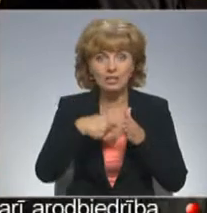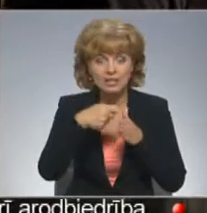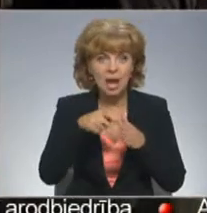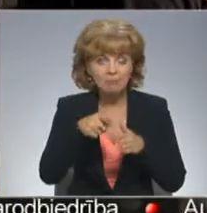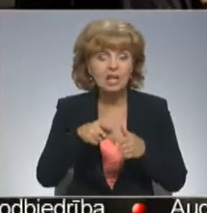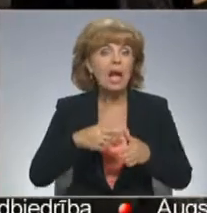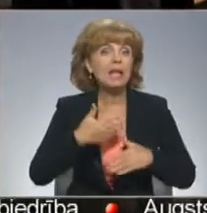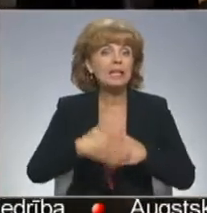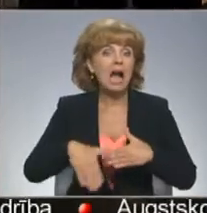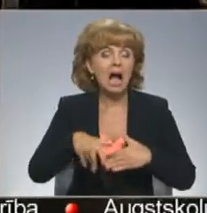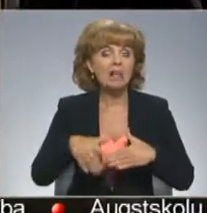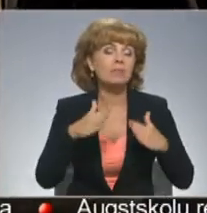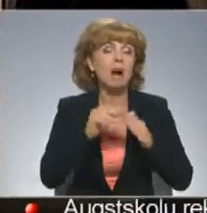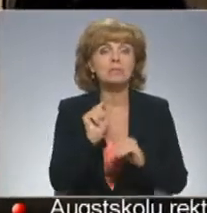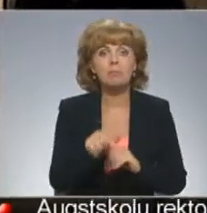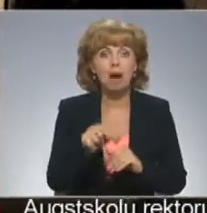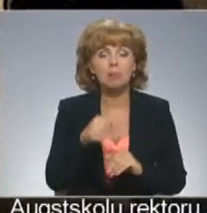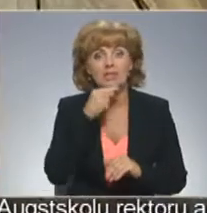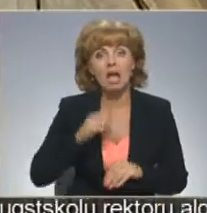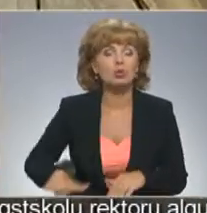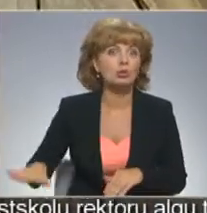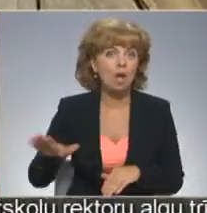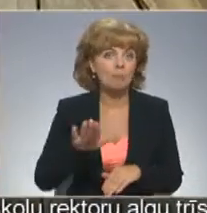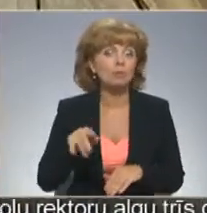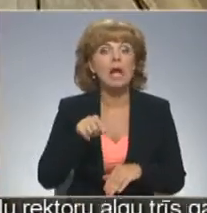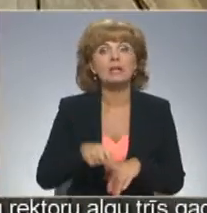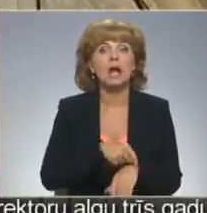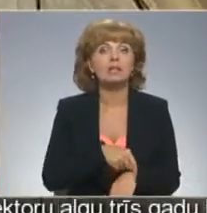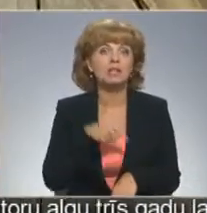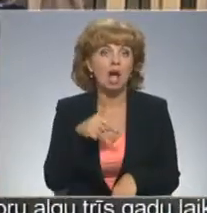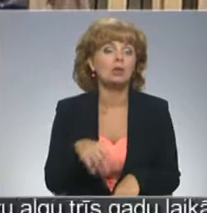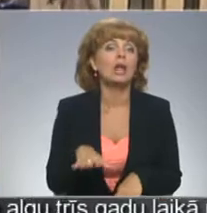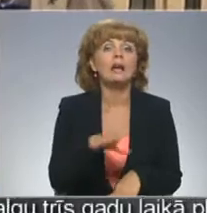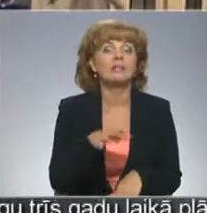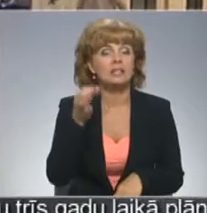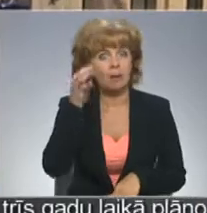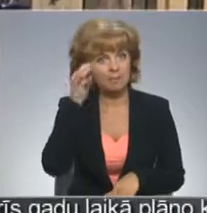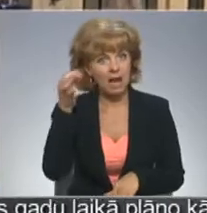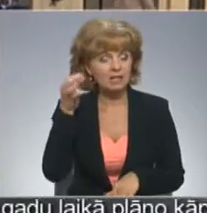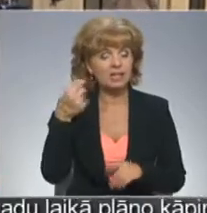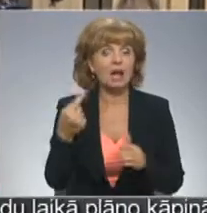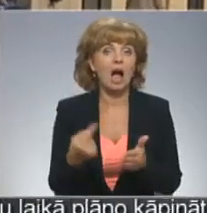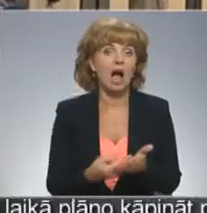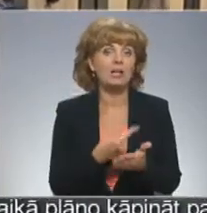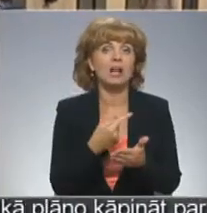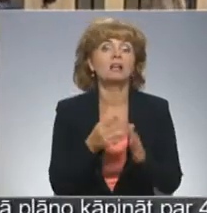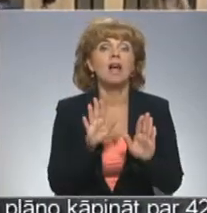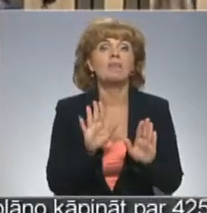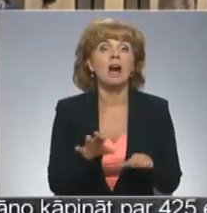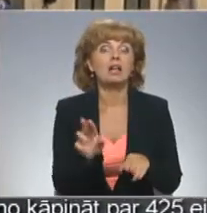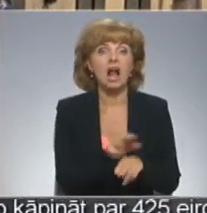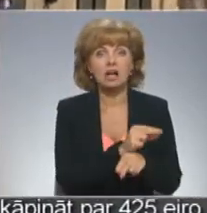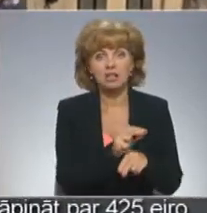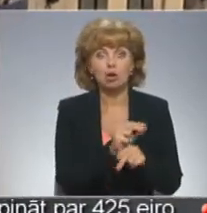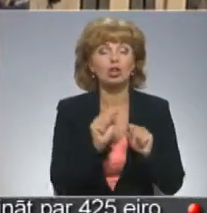grantātajās ieliņās, māju pagalmos un cāsu apkārtnē. Tās sajūtas visprecīzāk atkal var tikt restaurētas